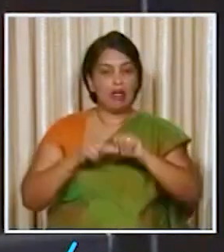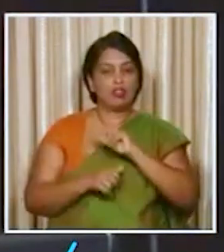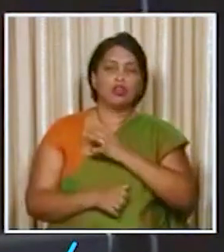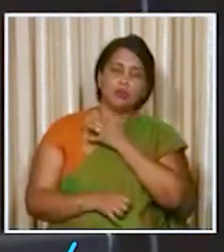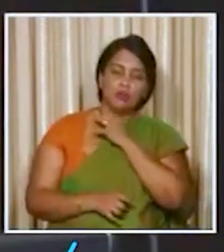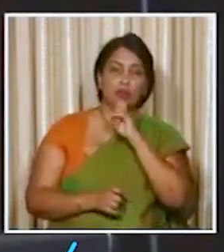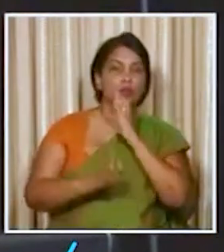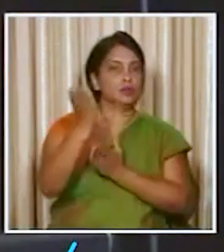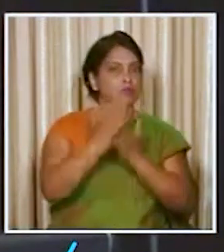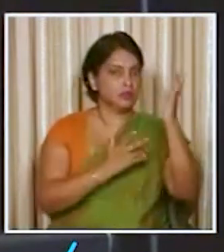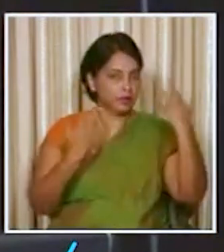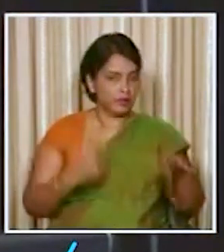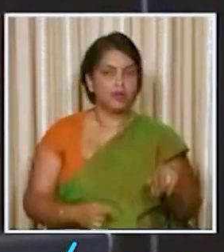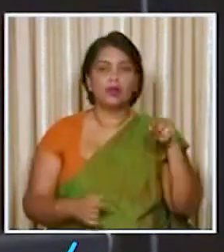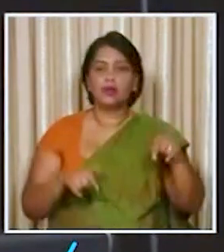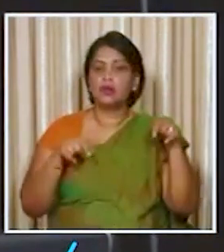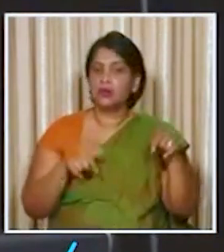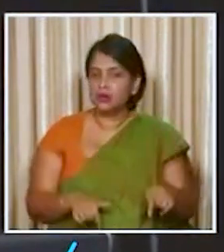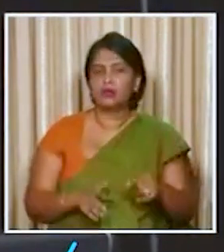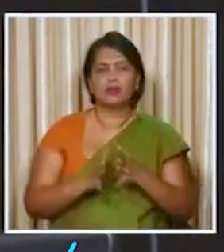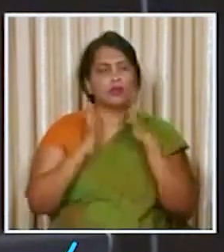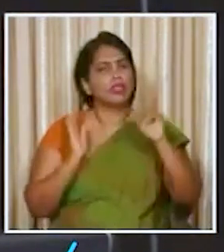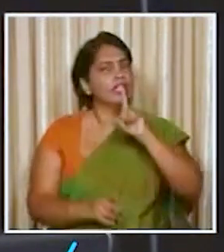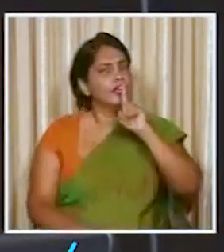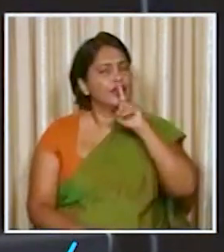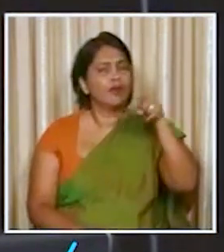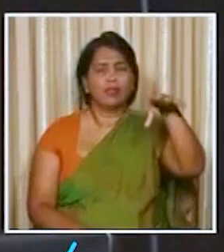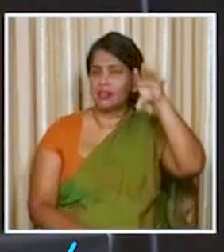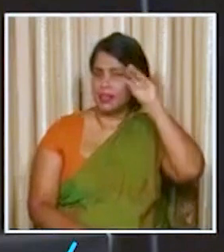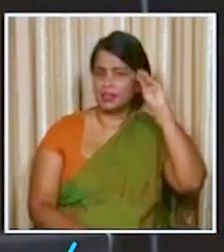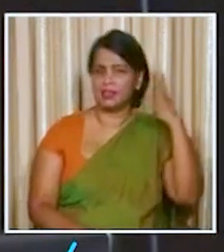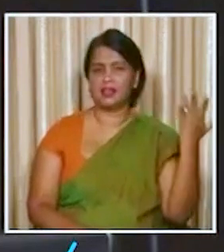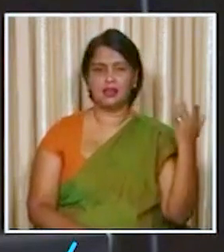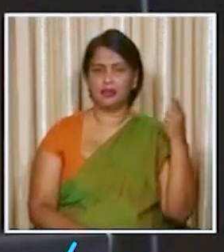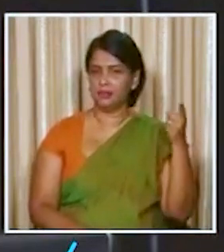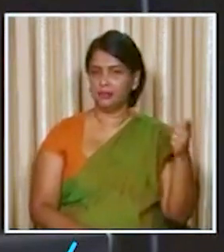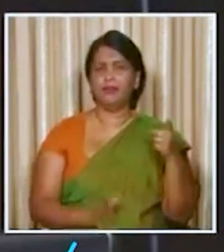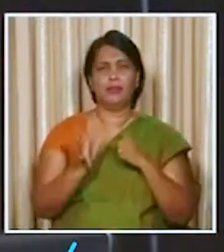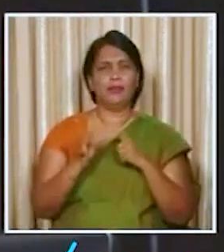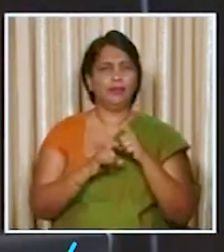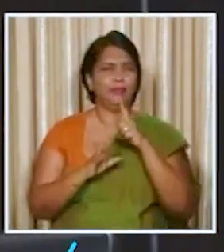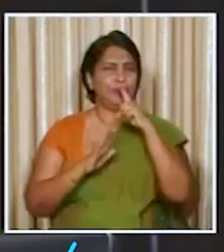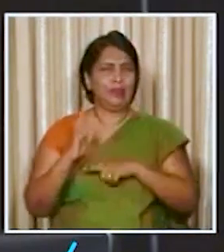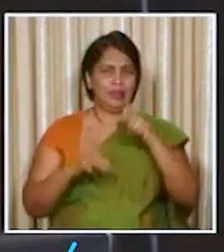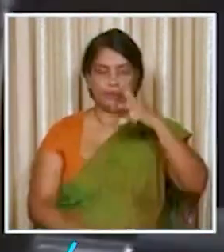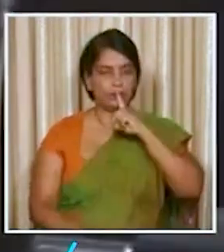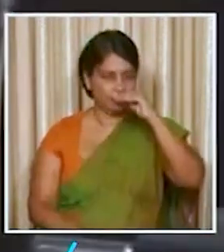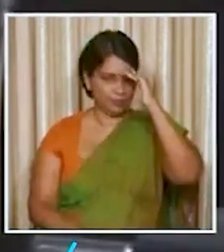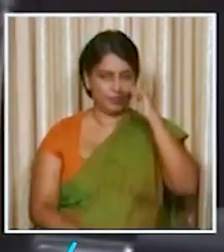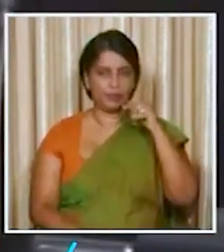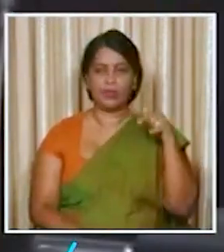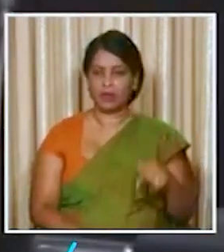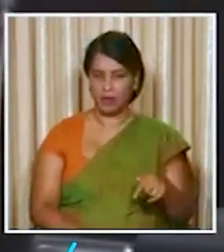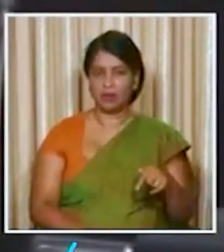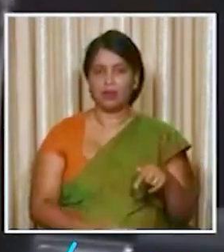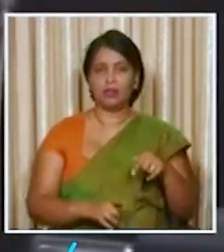තියෙනවා. ඒකෙන් දැන් අපි කොච්චර ඉල්ලුවත් ඒකට තේරෙන්නේ නැහැ. අර ඒඩි කියලා ජයතිලක එක්කෙනෙක් ඉන්නවා වවුනියාවේ. අද